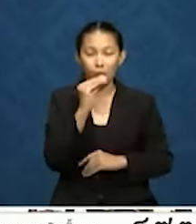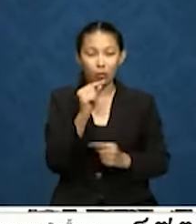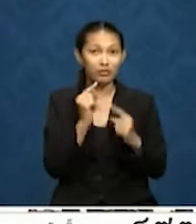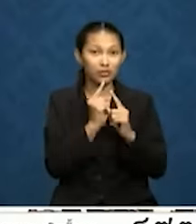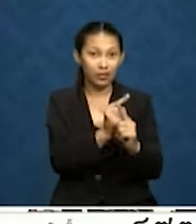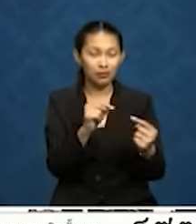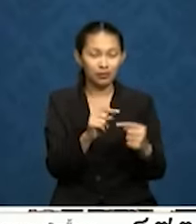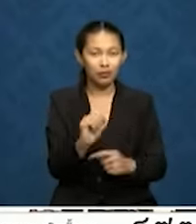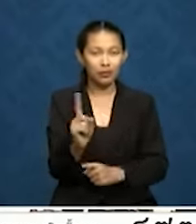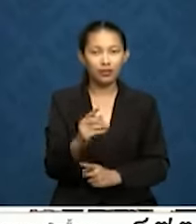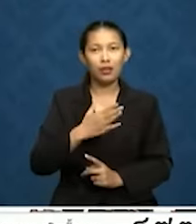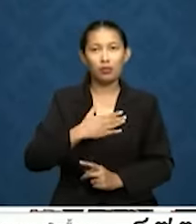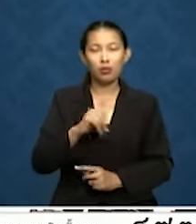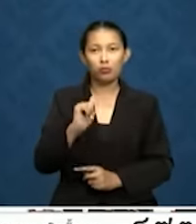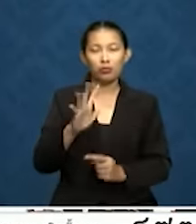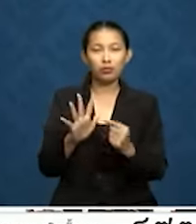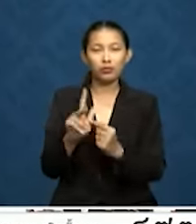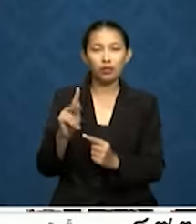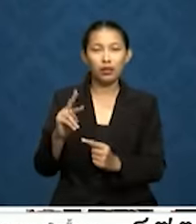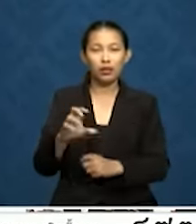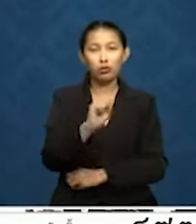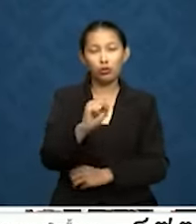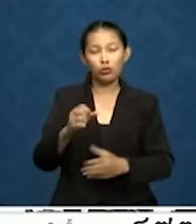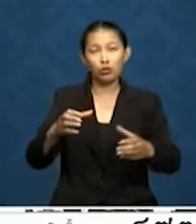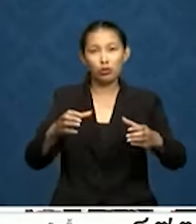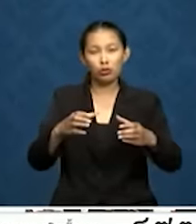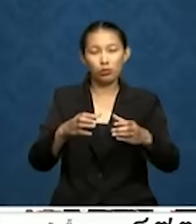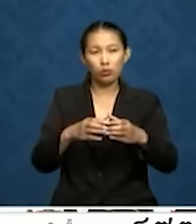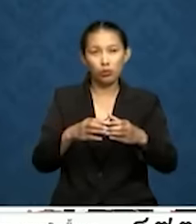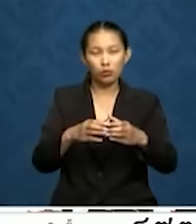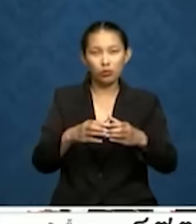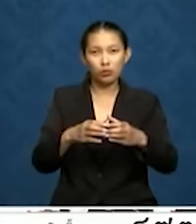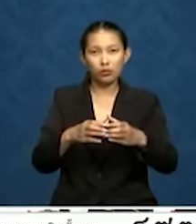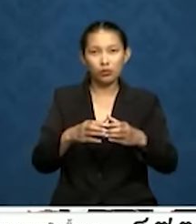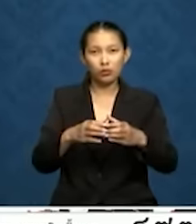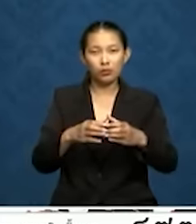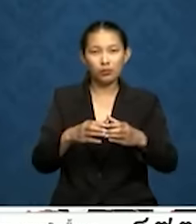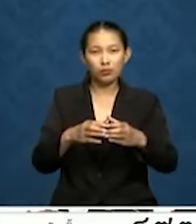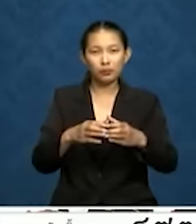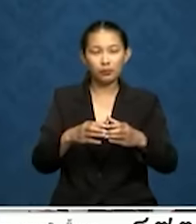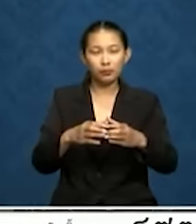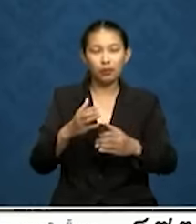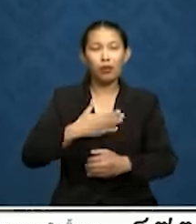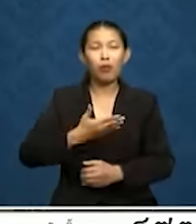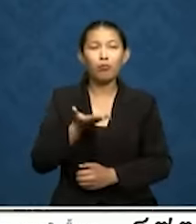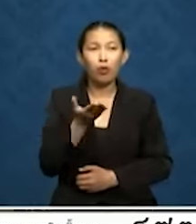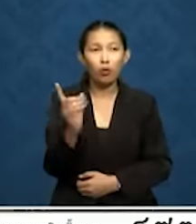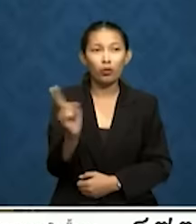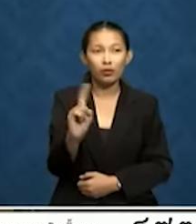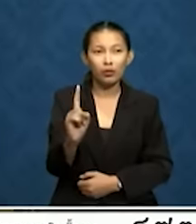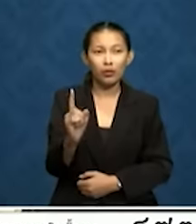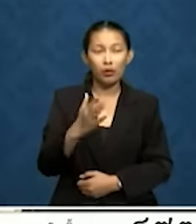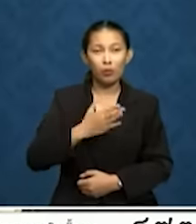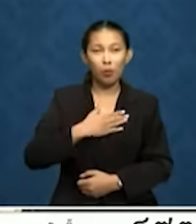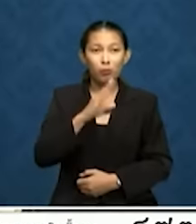านครับผมถากรธนสิทธิ์นะครับส.ส.บัญชีรายชื่อพรรคไทยทั้งสร้างไทยครับขออนุญาตใช้สิทธิ์พาดพิงครับผ